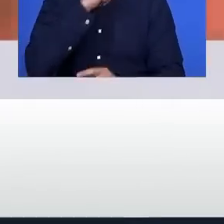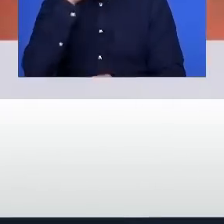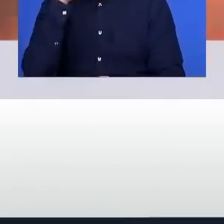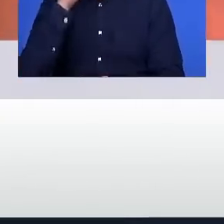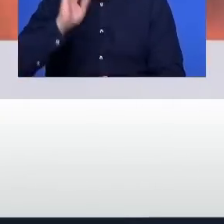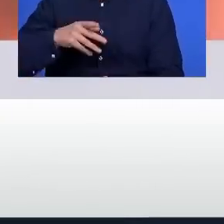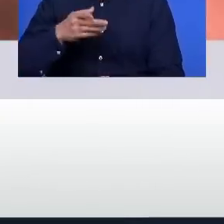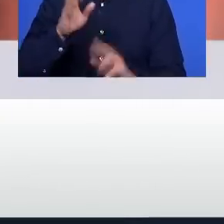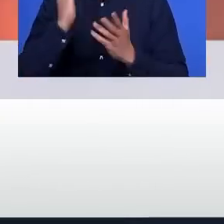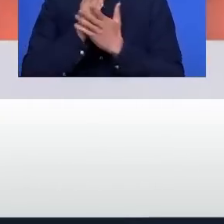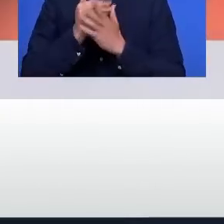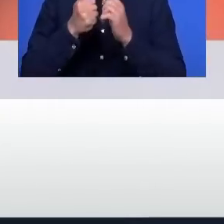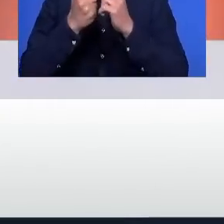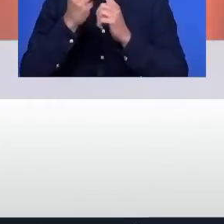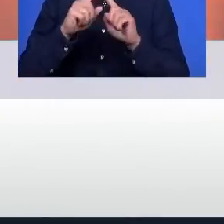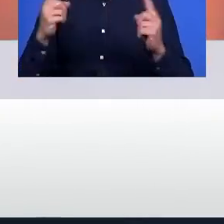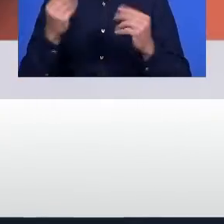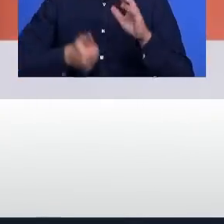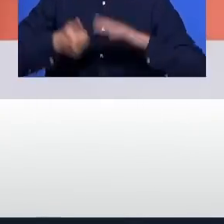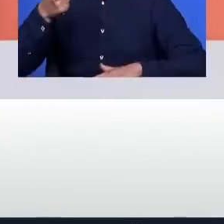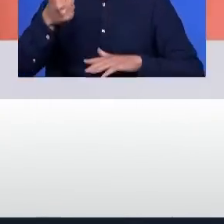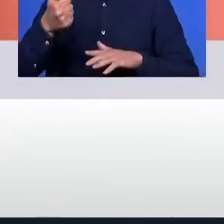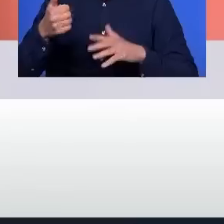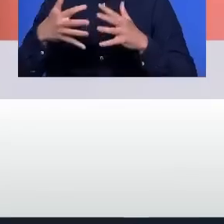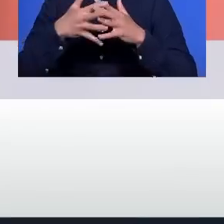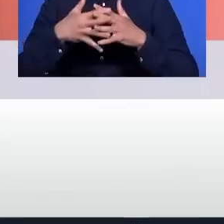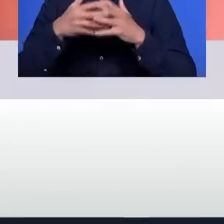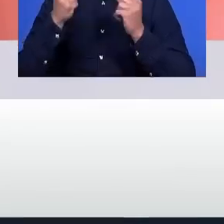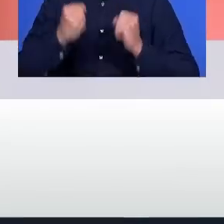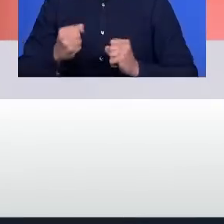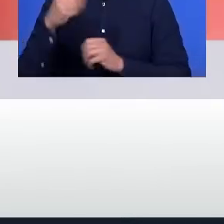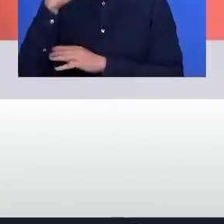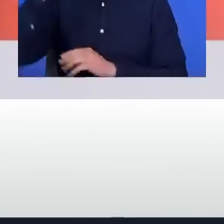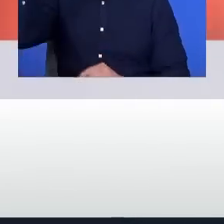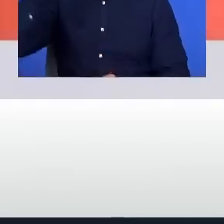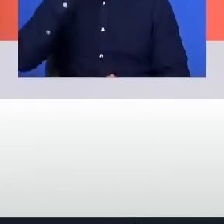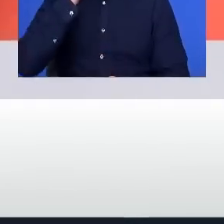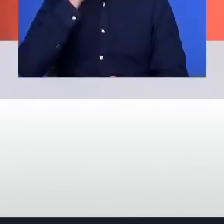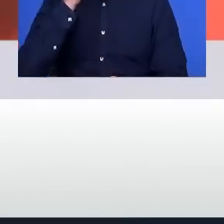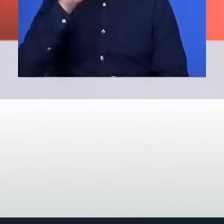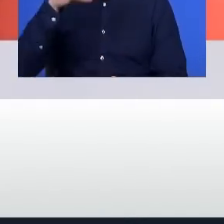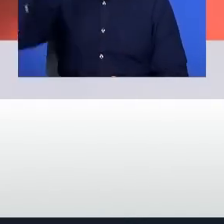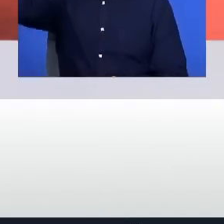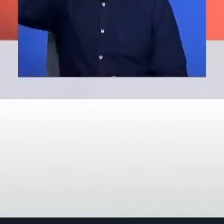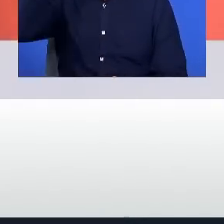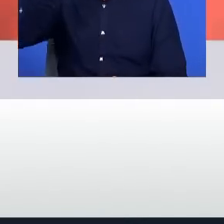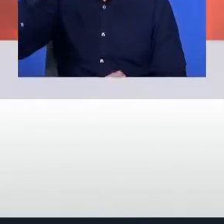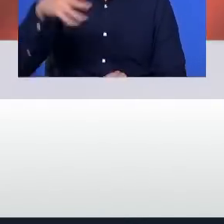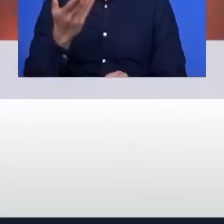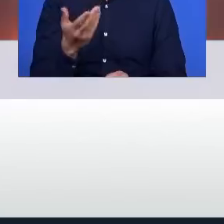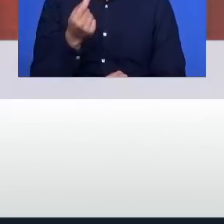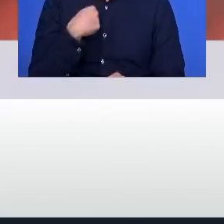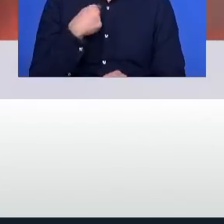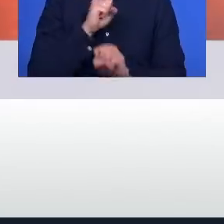של שורה של שרים בקבינט המדיני-ביטחוני, סמוטריץ' ולא רק, גם איתמר בן גביר. ואנחנו